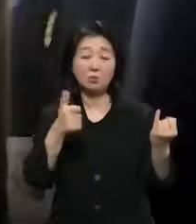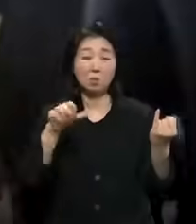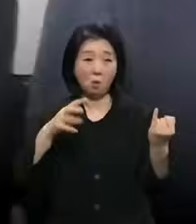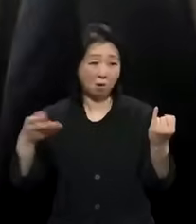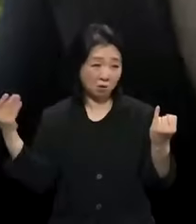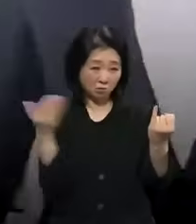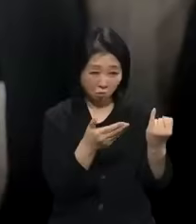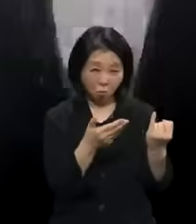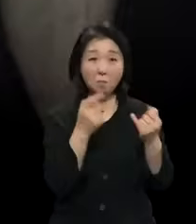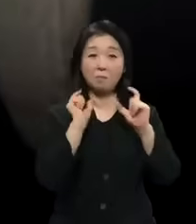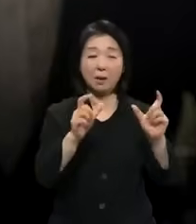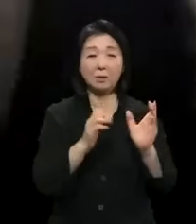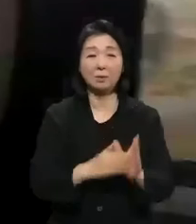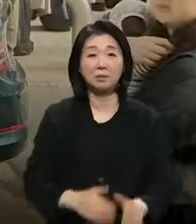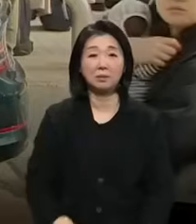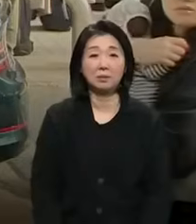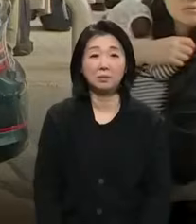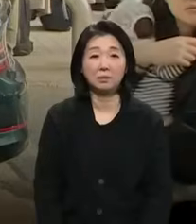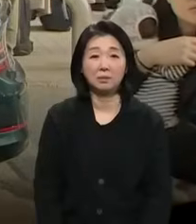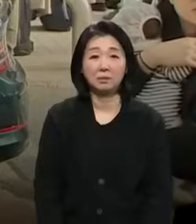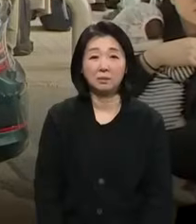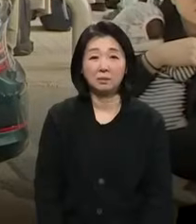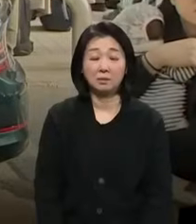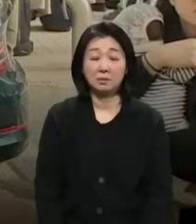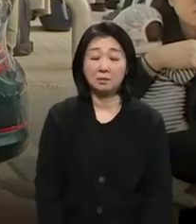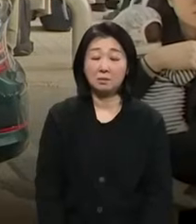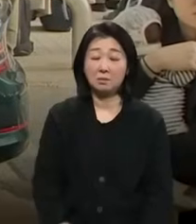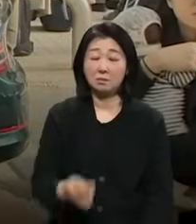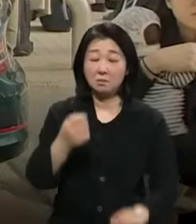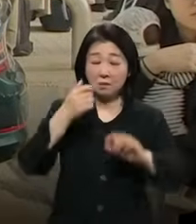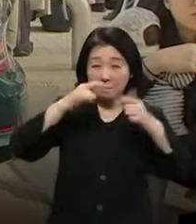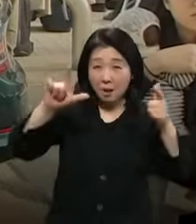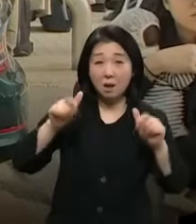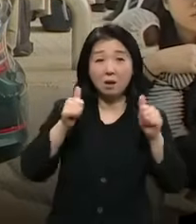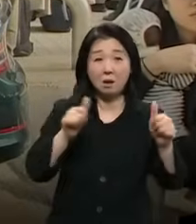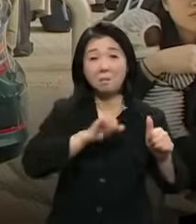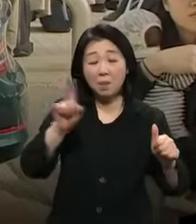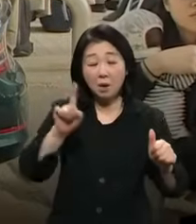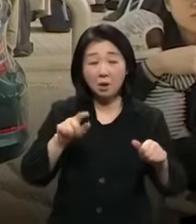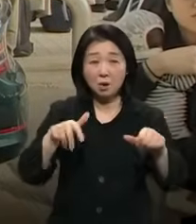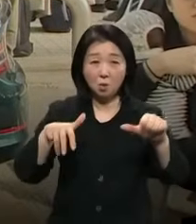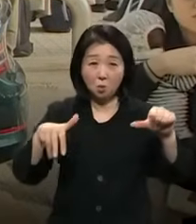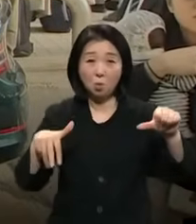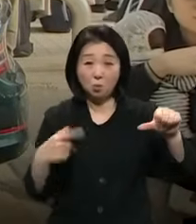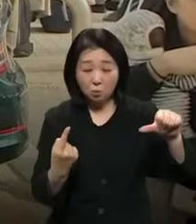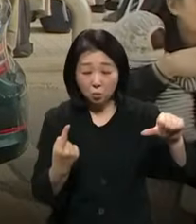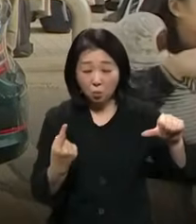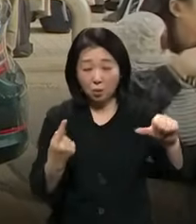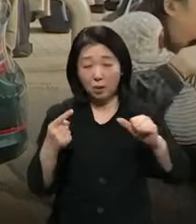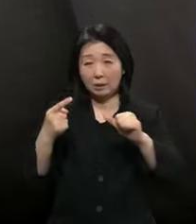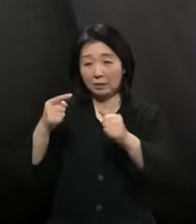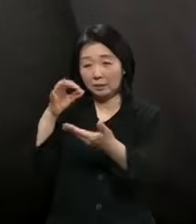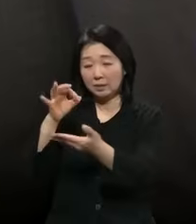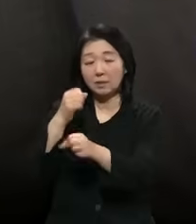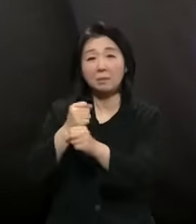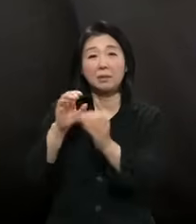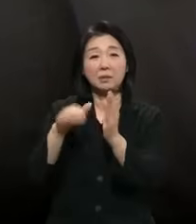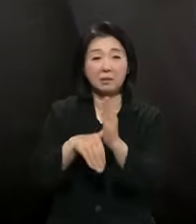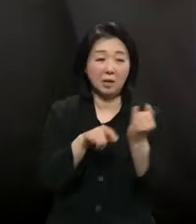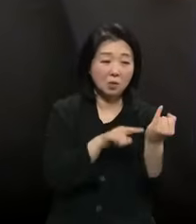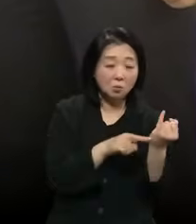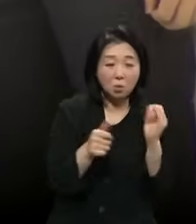원을 지급하라고 판결했습니다. 항소심의 쟁점은 5조 원대로 추정되는 최 회장의 재산 형성 과정에 노